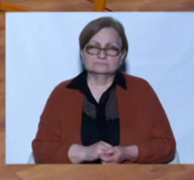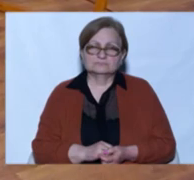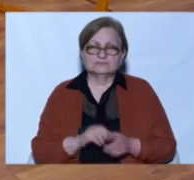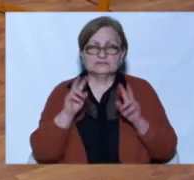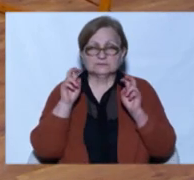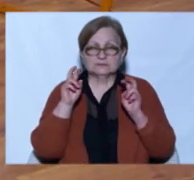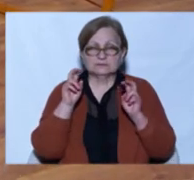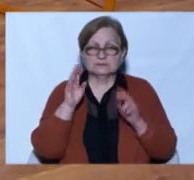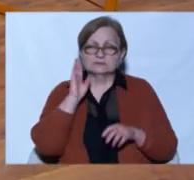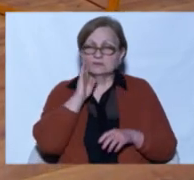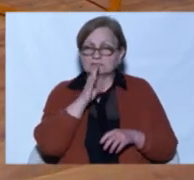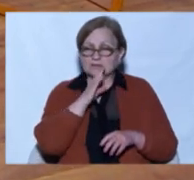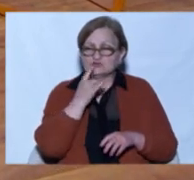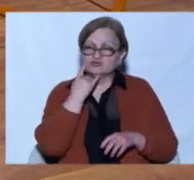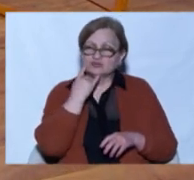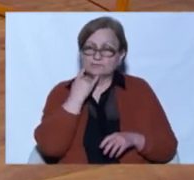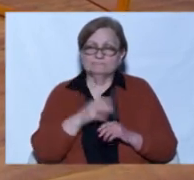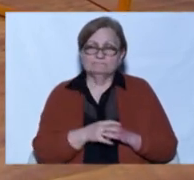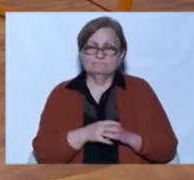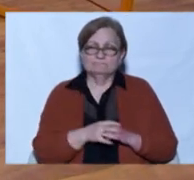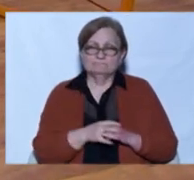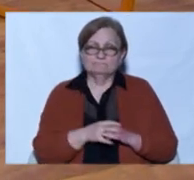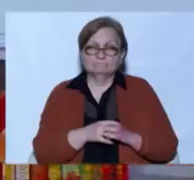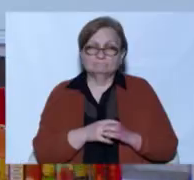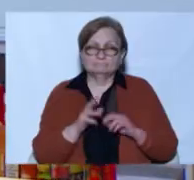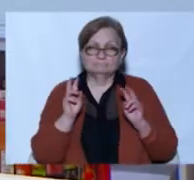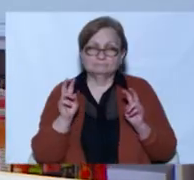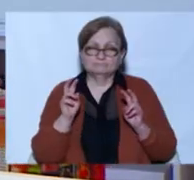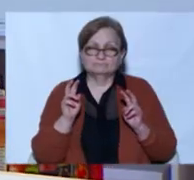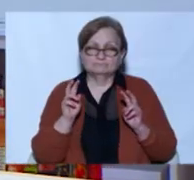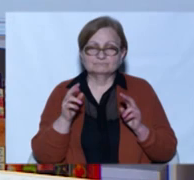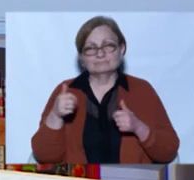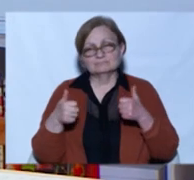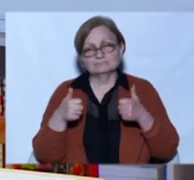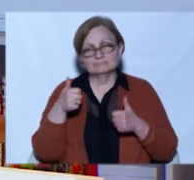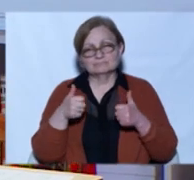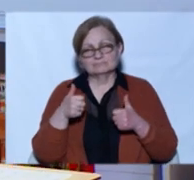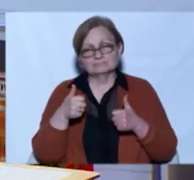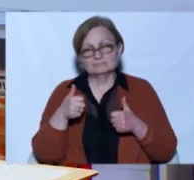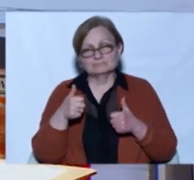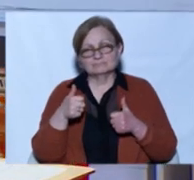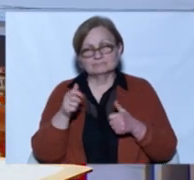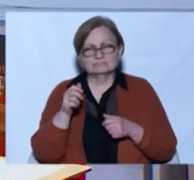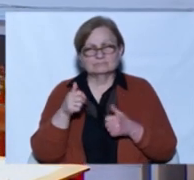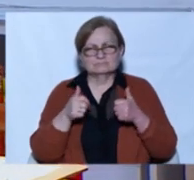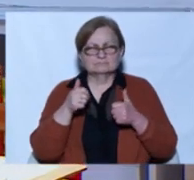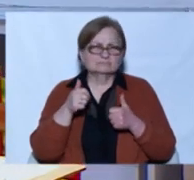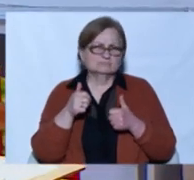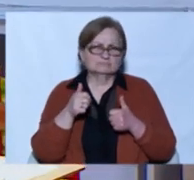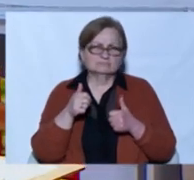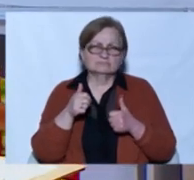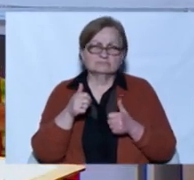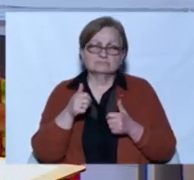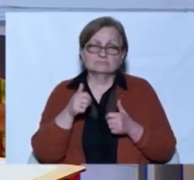სათაური. დედა ჩიტი. სათაური შევადაროთ კარს. აი,